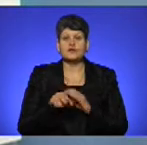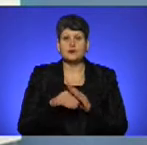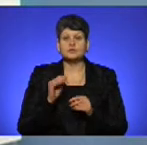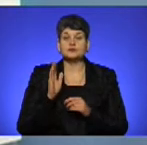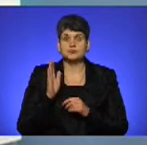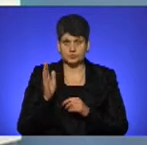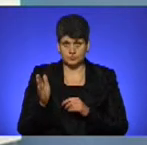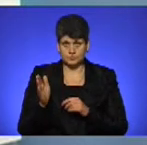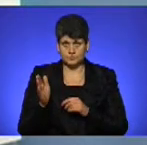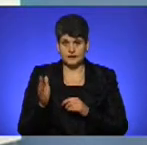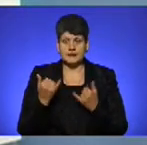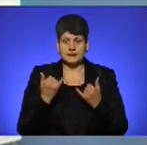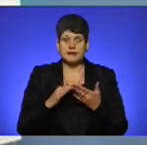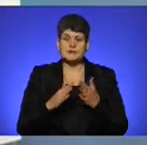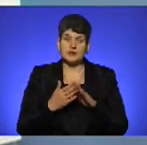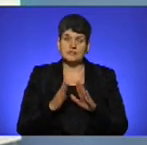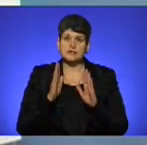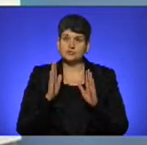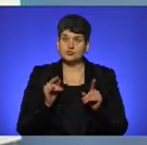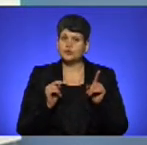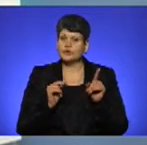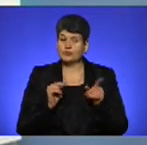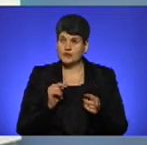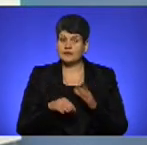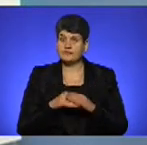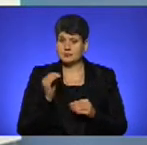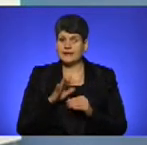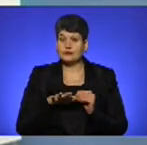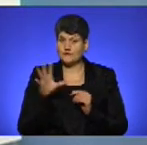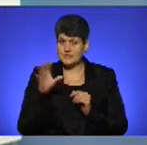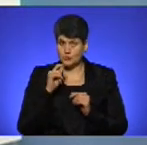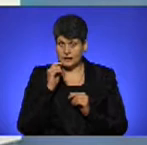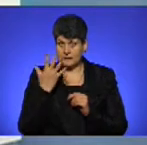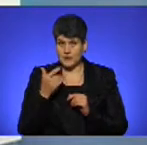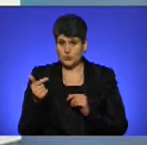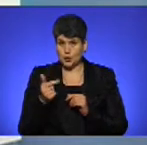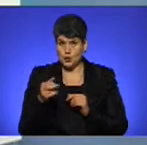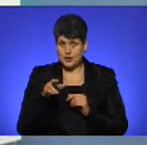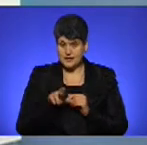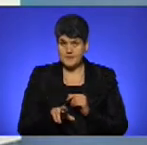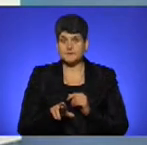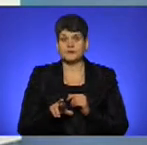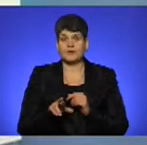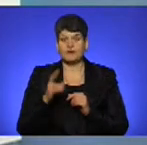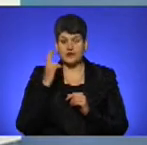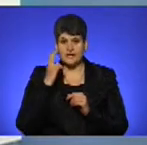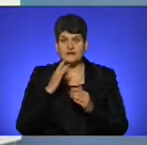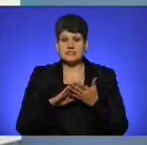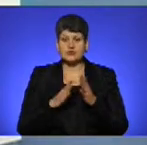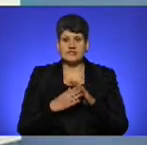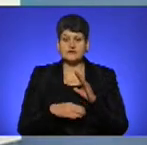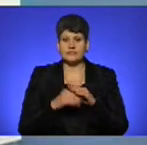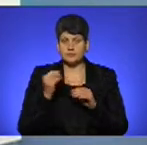до ситуації, чи будуть вони на території всієї України. 5 грудня на муніципальному форумі у Києві ситуацію з виборами в